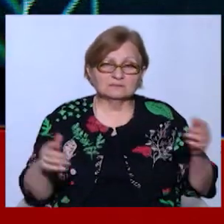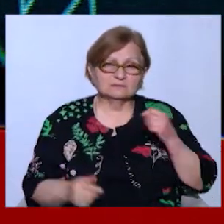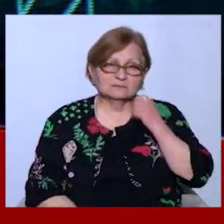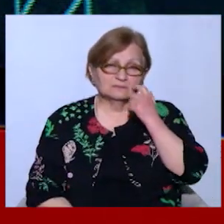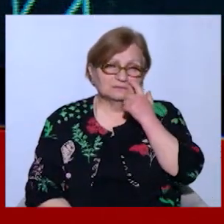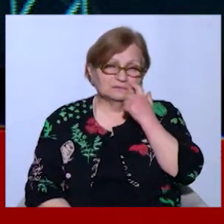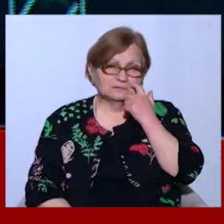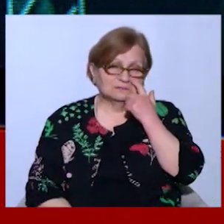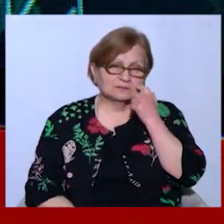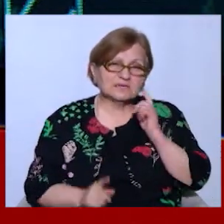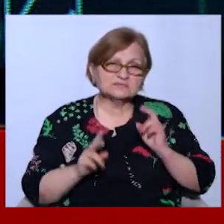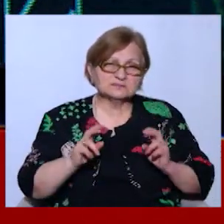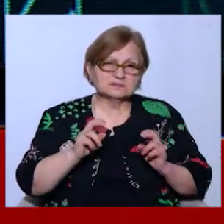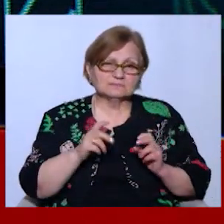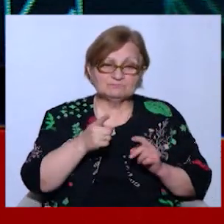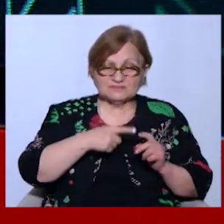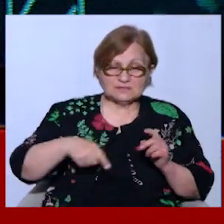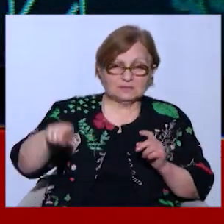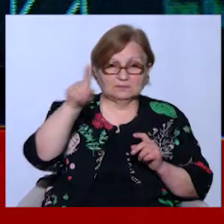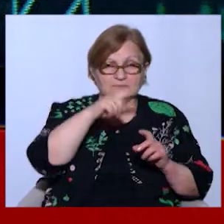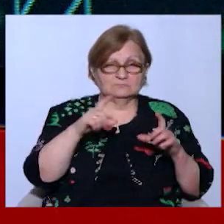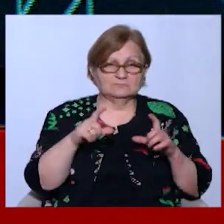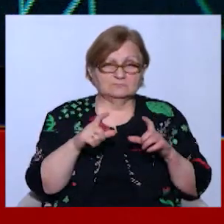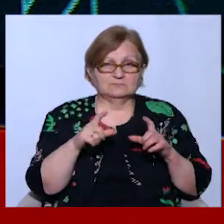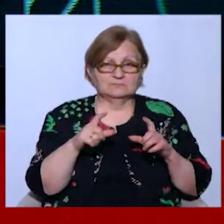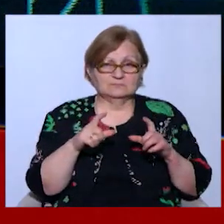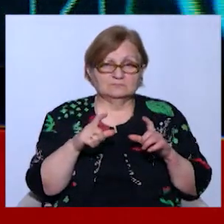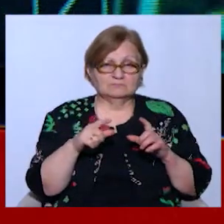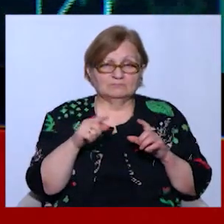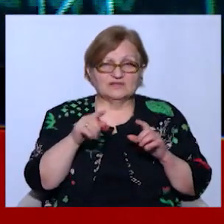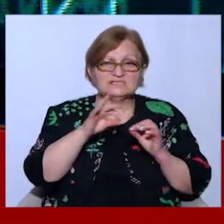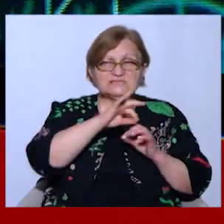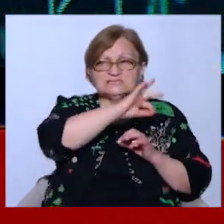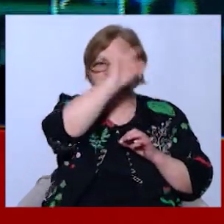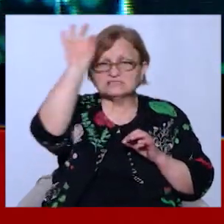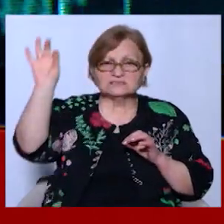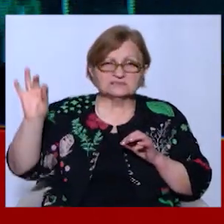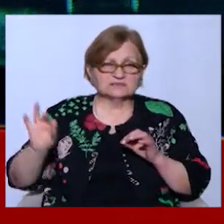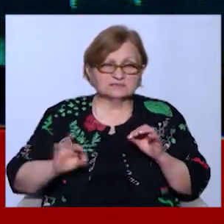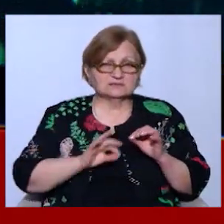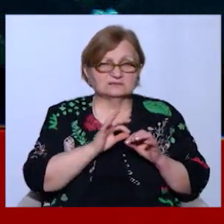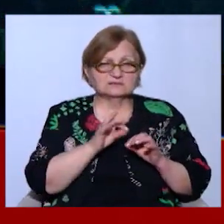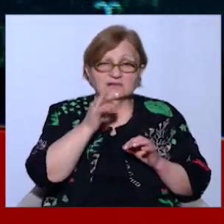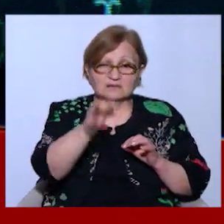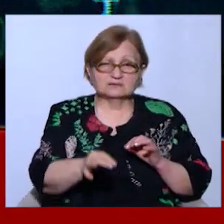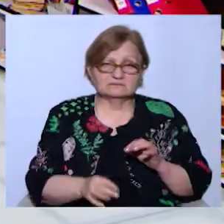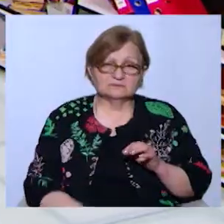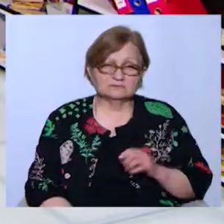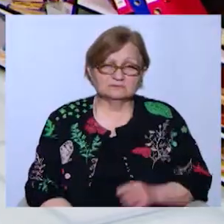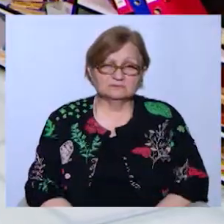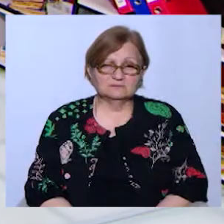დიდია, რას ნიშნავს? წრეწირი უფრო დიდია, წრეწირის სიგრძეა უფრო დიდი. და გეტყვით,